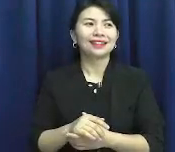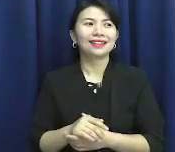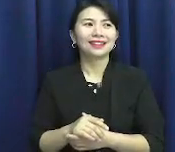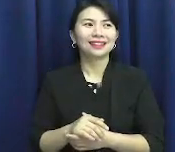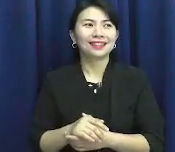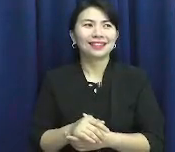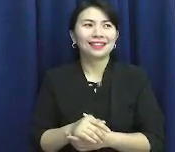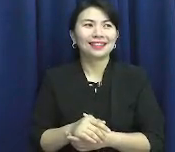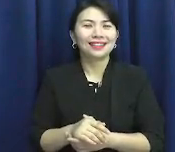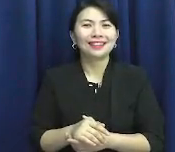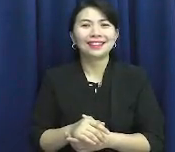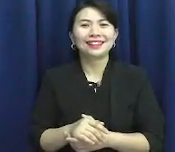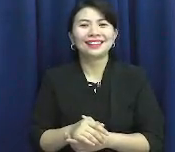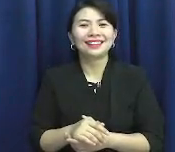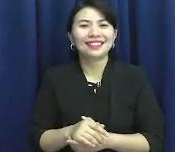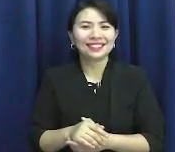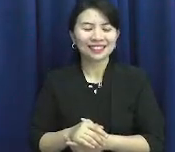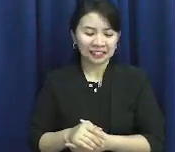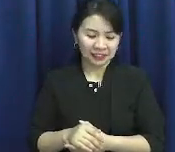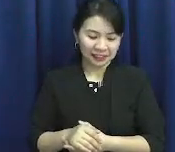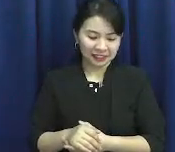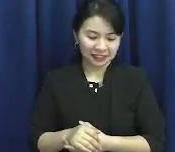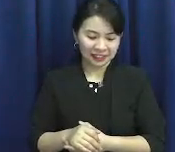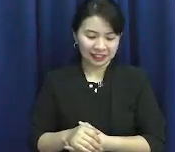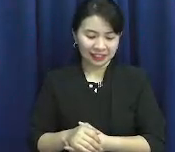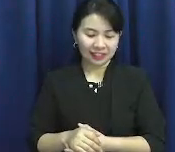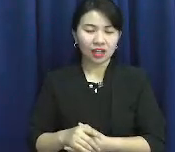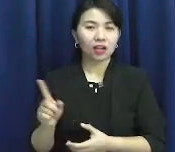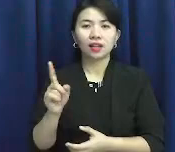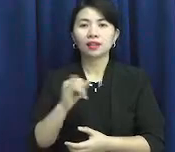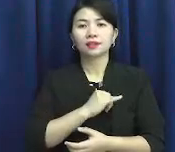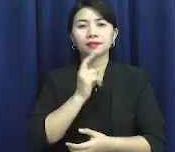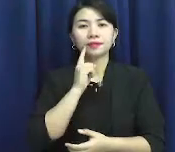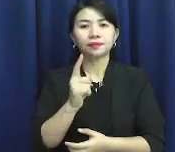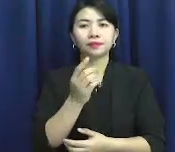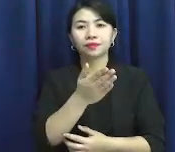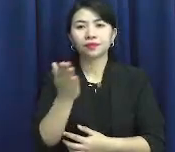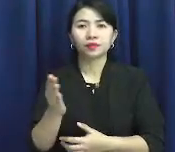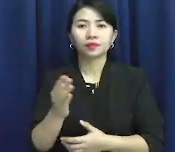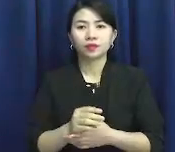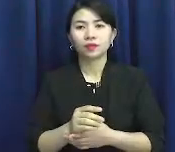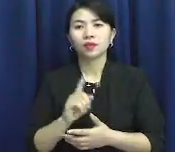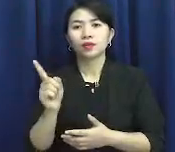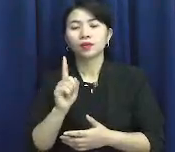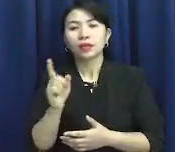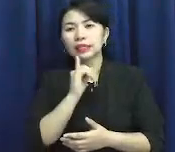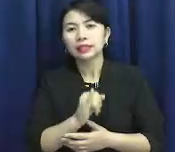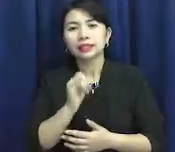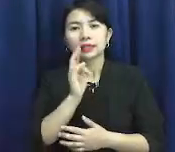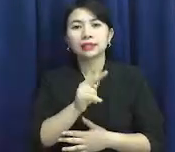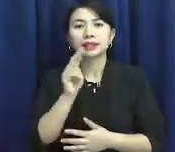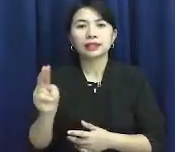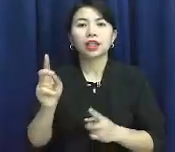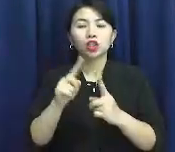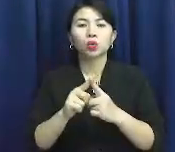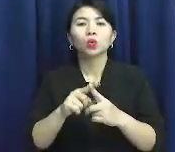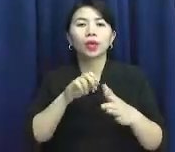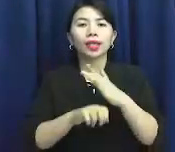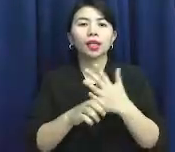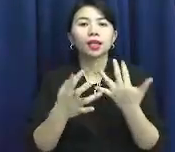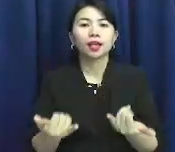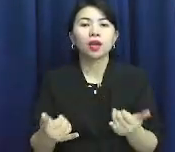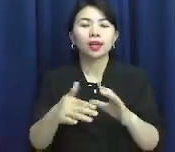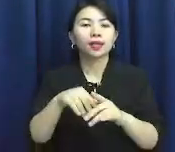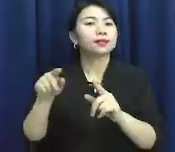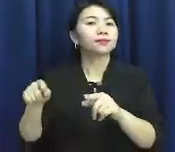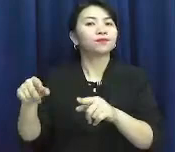Hindi. Ito yan. Alright? Yung sinabi ko sa inyo kanina, ang dapat na pagpasok ng season na ito, prepared ka spiritually.